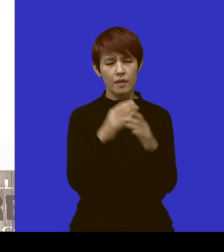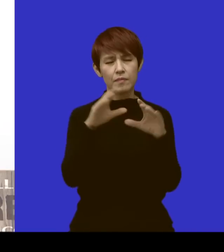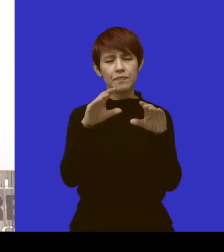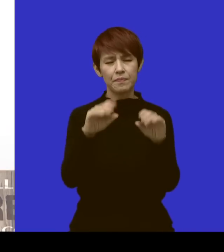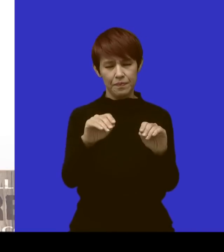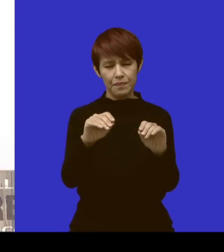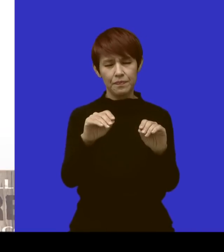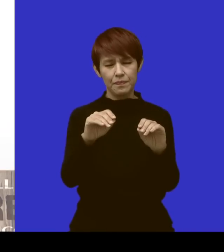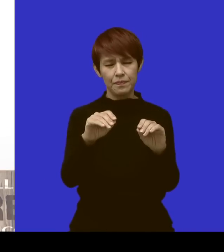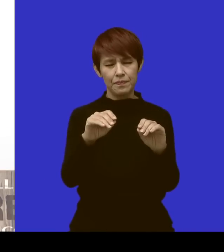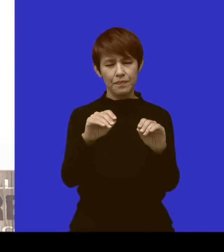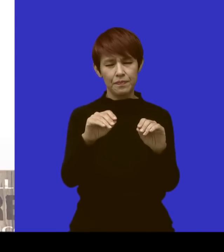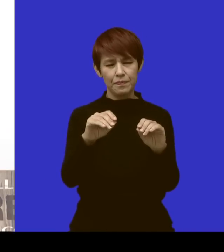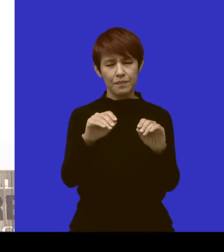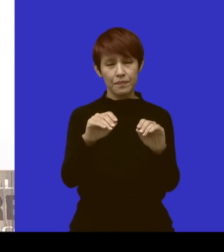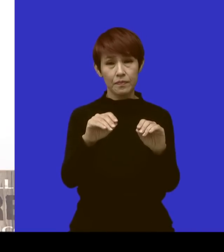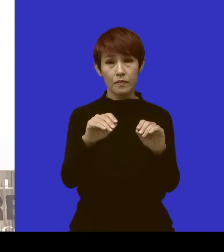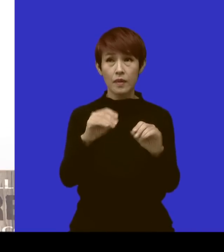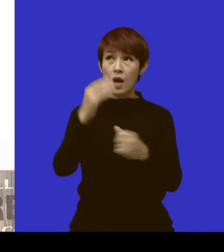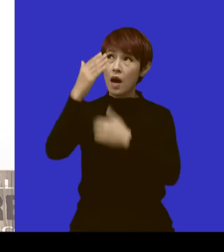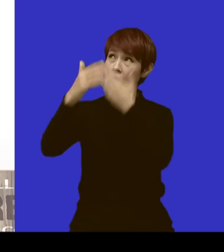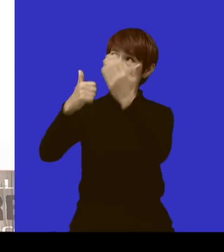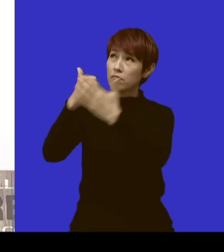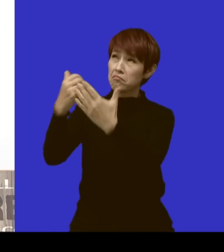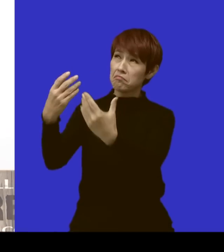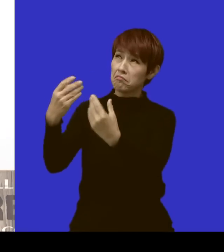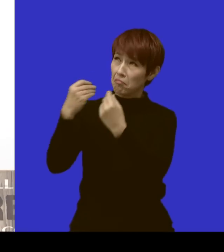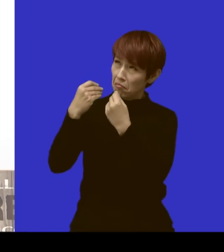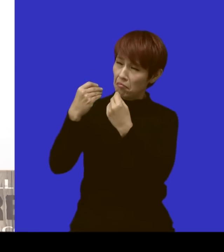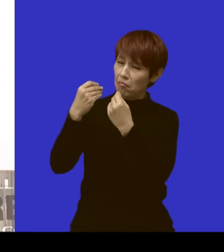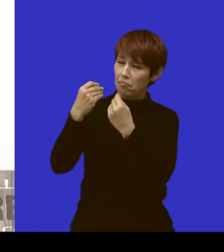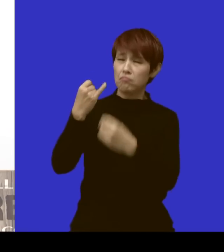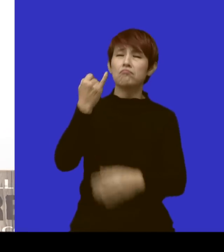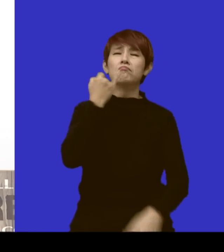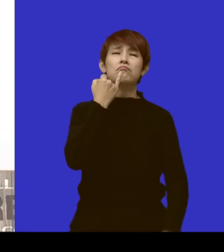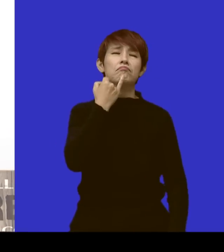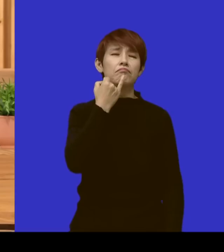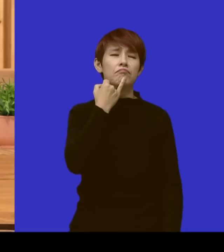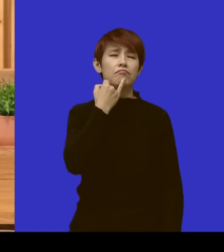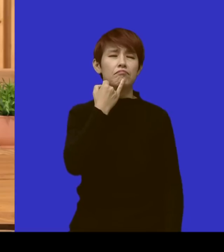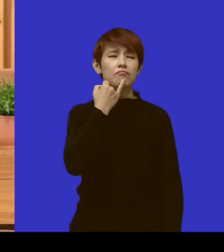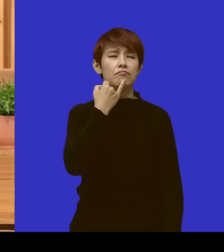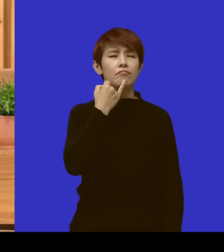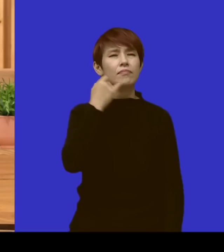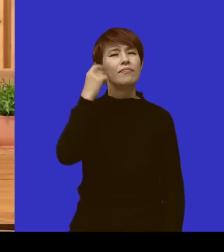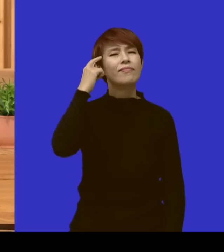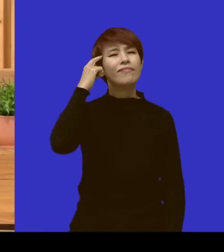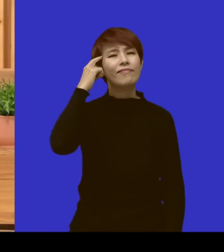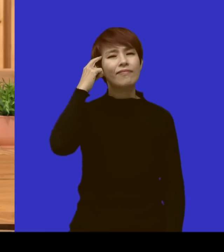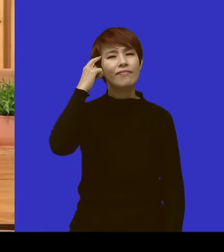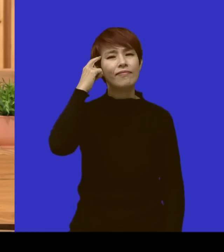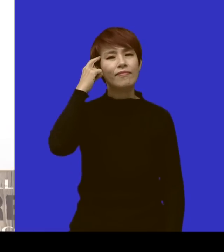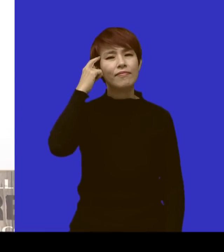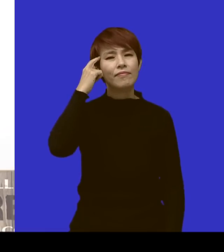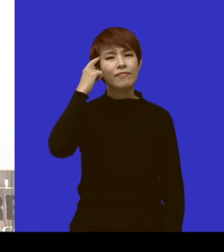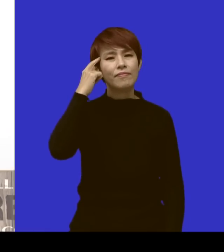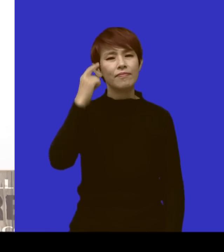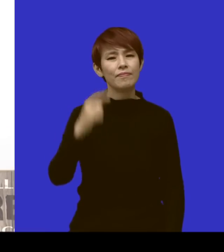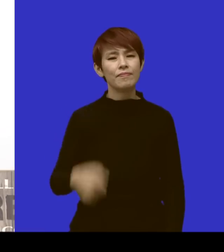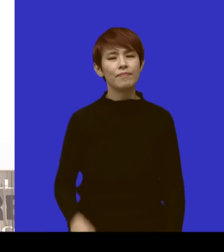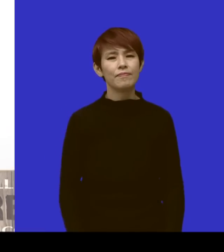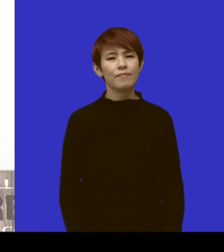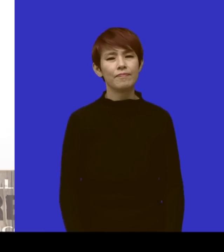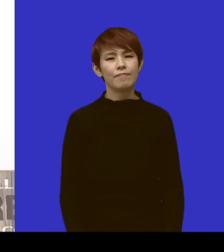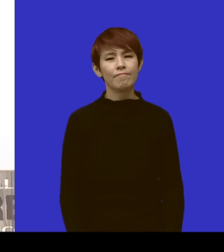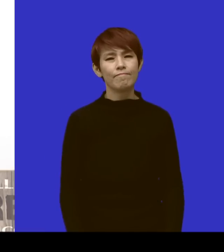근데 하나님이 멈추게 하신 거였으면 정말 좋겠다. 그냥 소망하는 마음 있잖아요. 예. 그